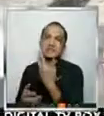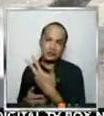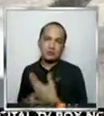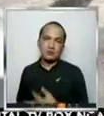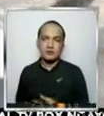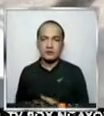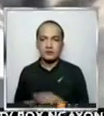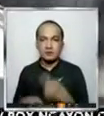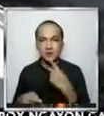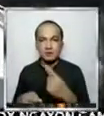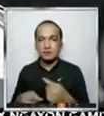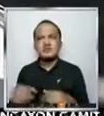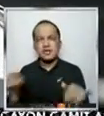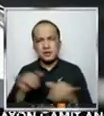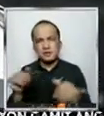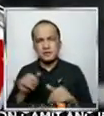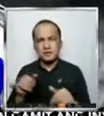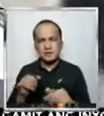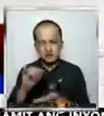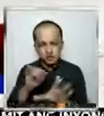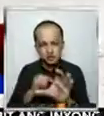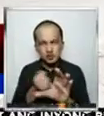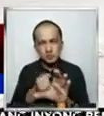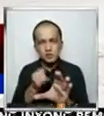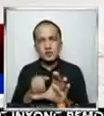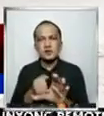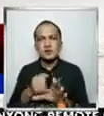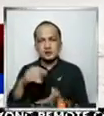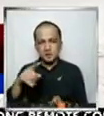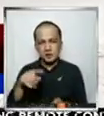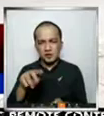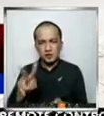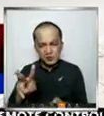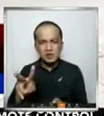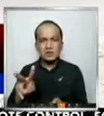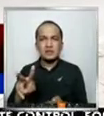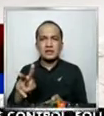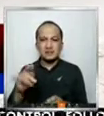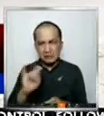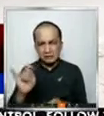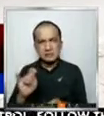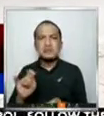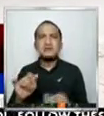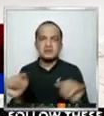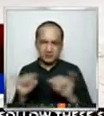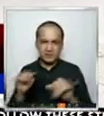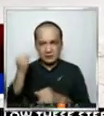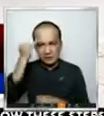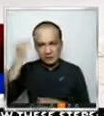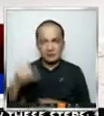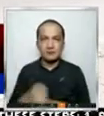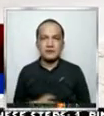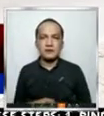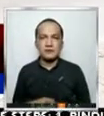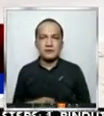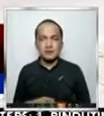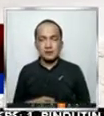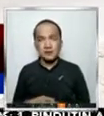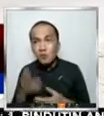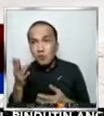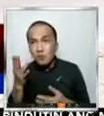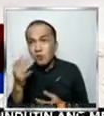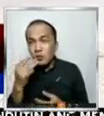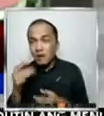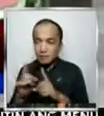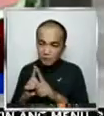PUV at taxi drivers. Let's say 20 seater, kagawin mo 10. Kasi magkakaroon ka ng distancing, okay, 10